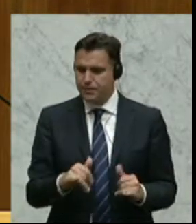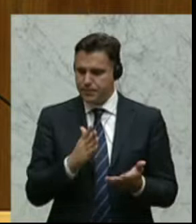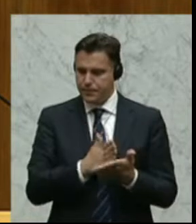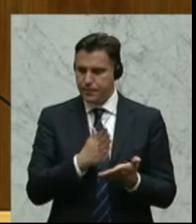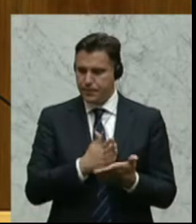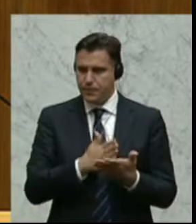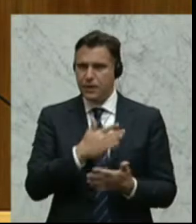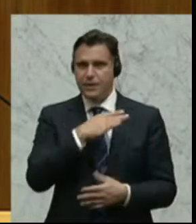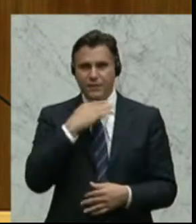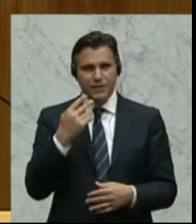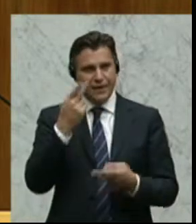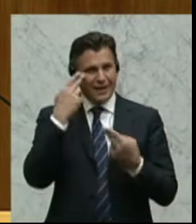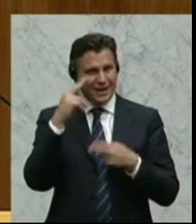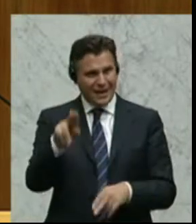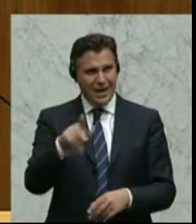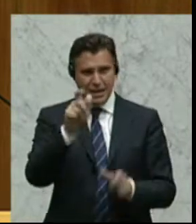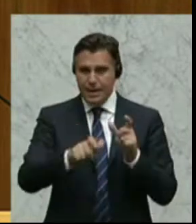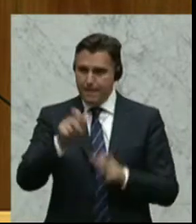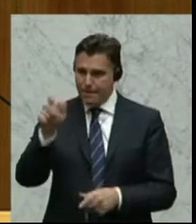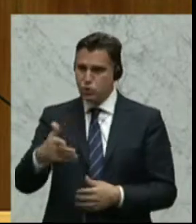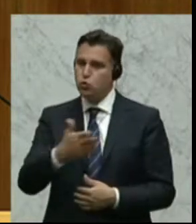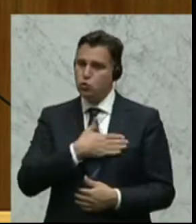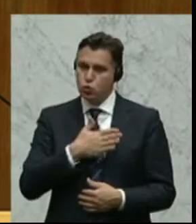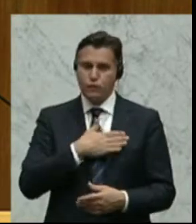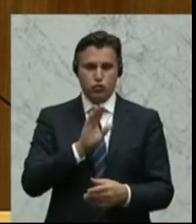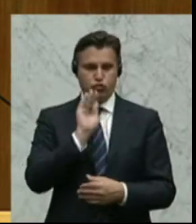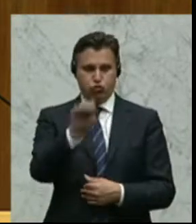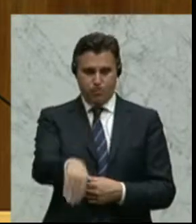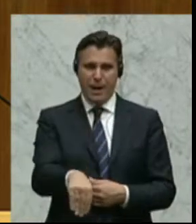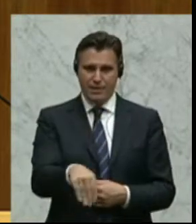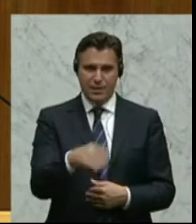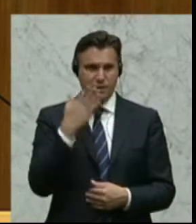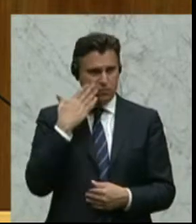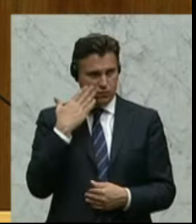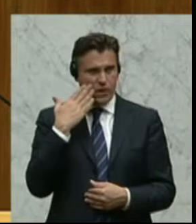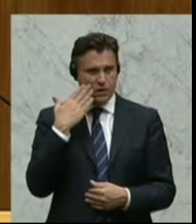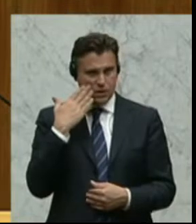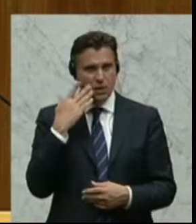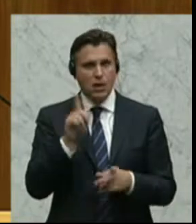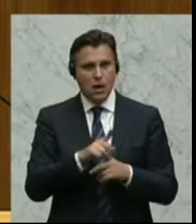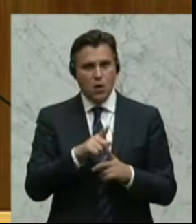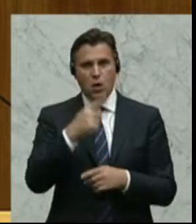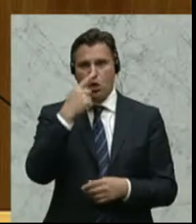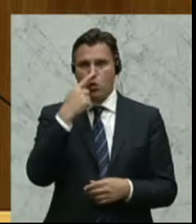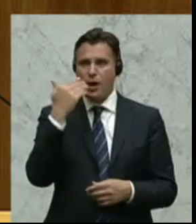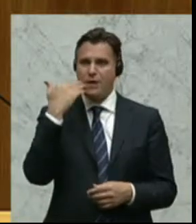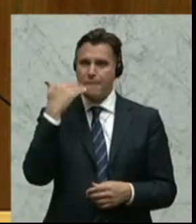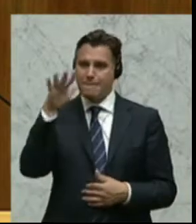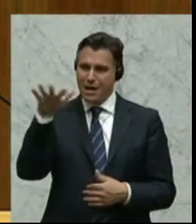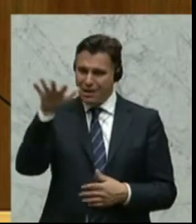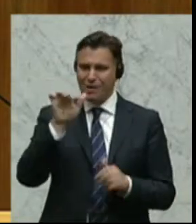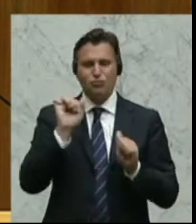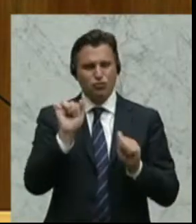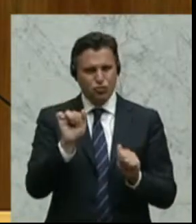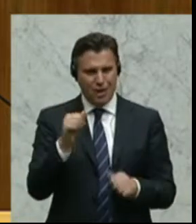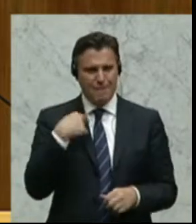Personen ohnehin viel spenden. Und ich kenne die Philanthropie natürlich auch aus Nordamerika. Dort ist es ja gang und gäbe. Und